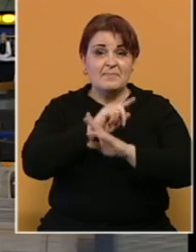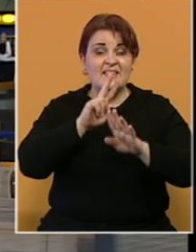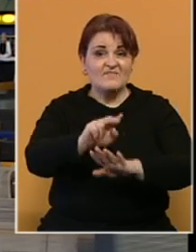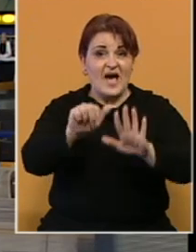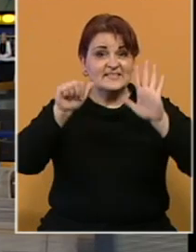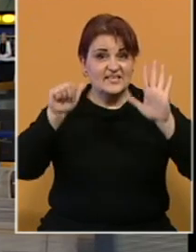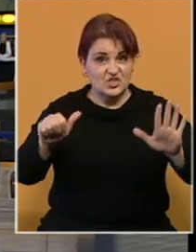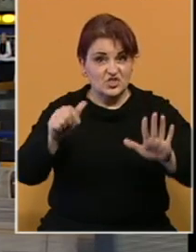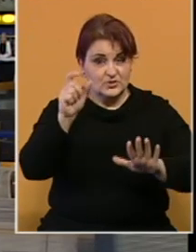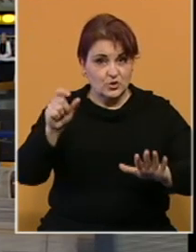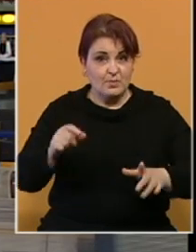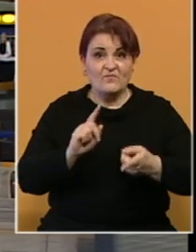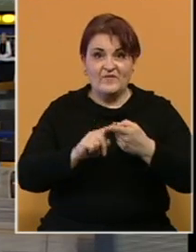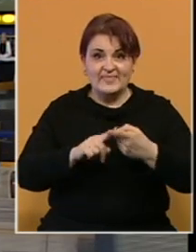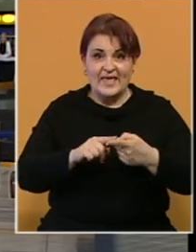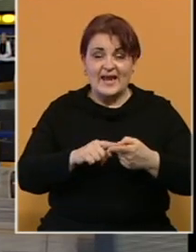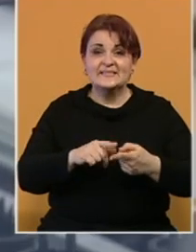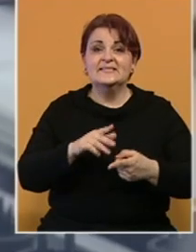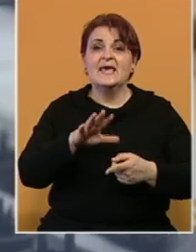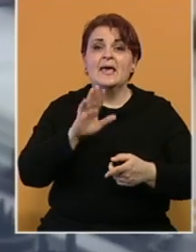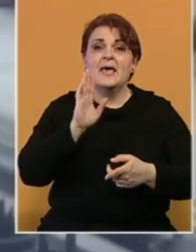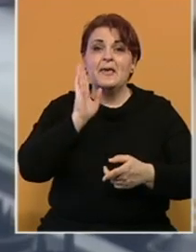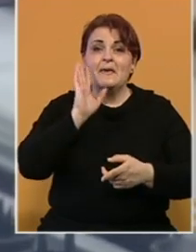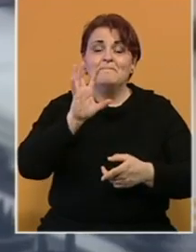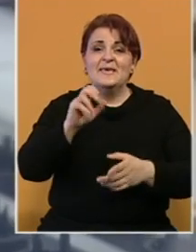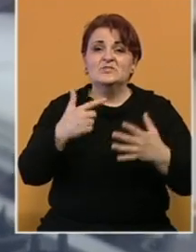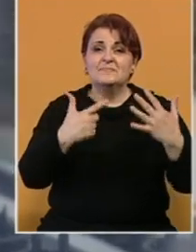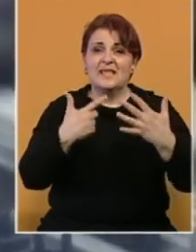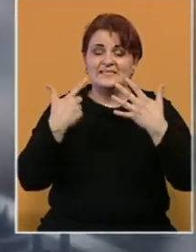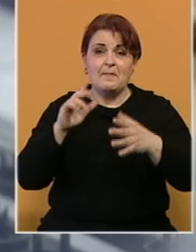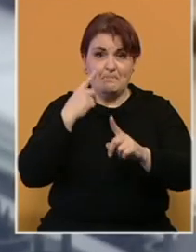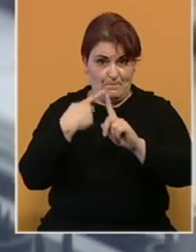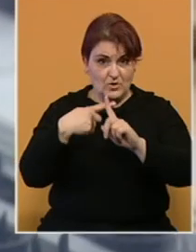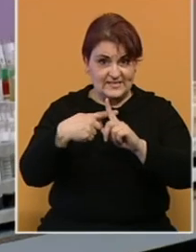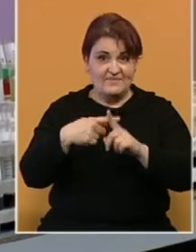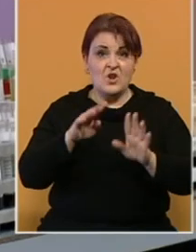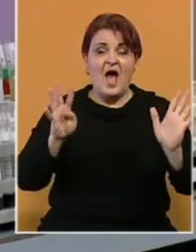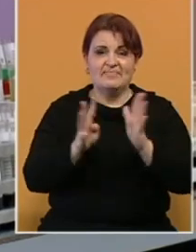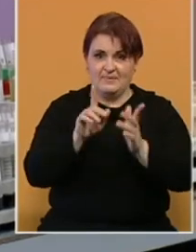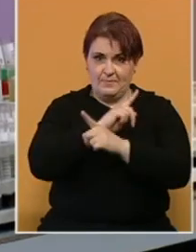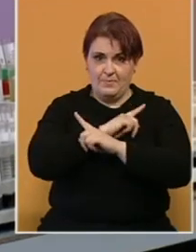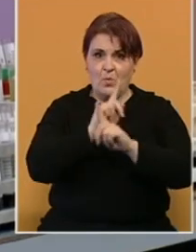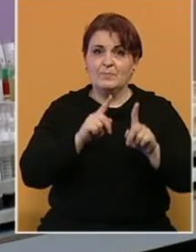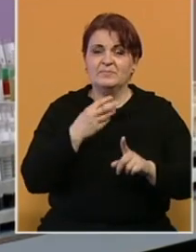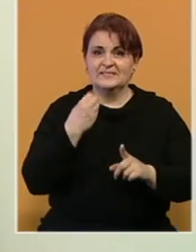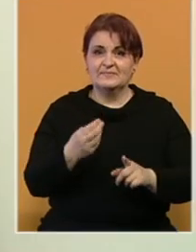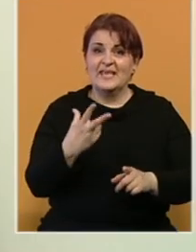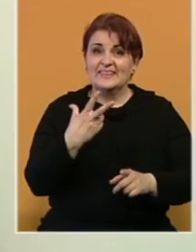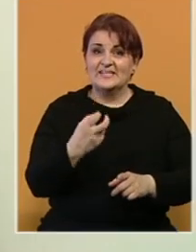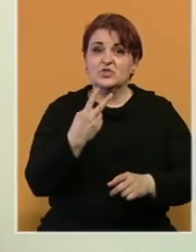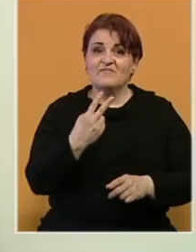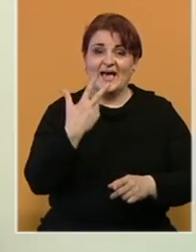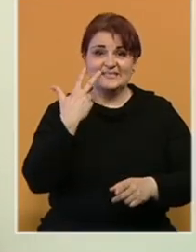je 26 osoba. U Federaciji Bosne i Hercegovine je 577 pozitivno, a 19 preminulo. U Republici